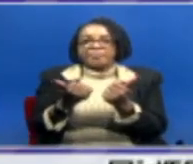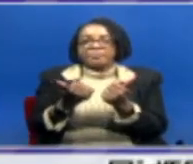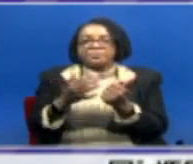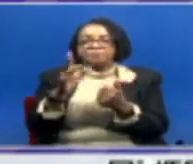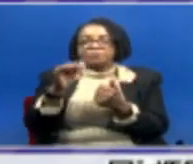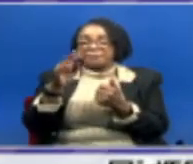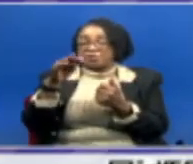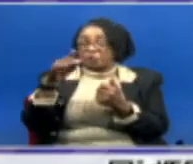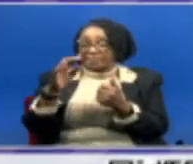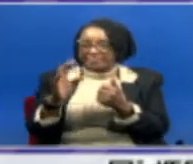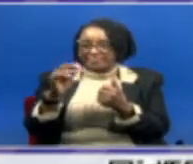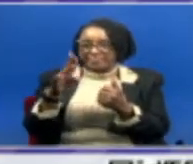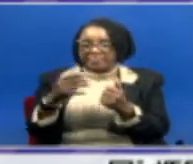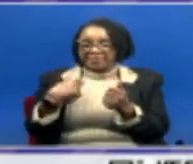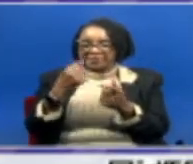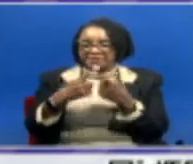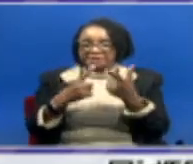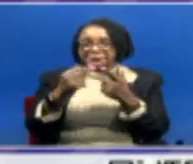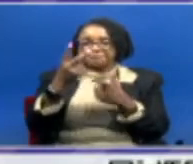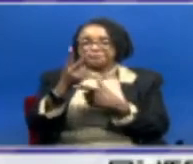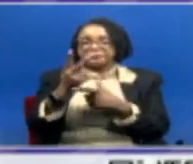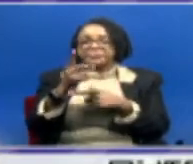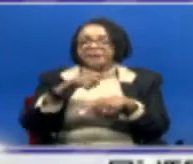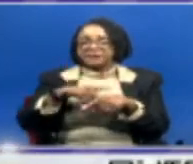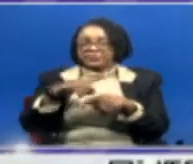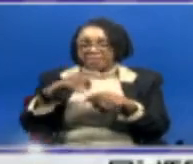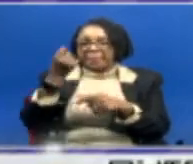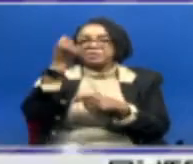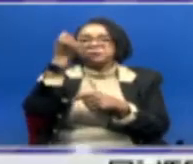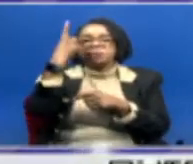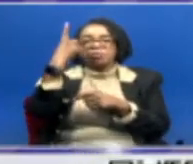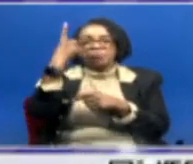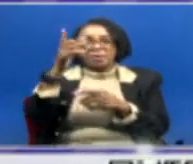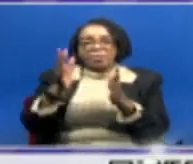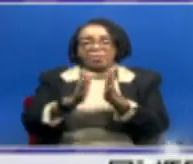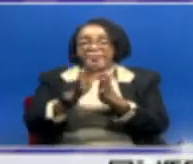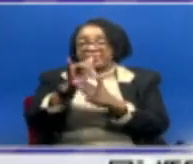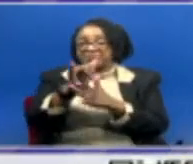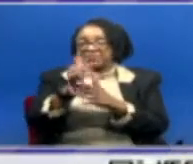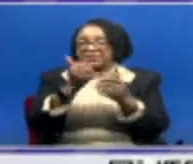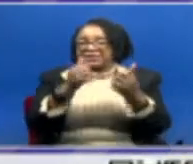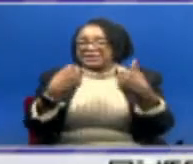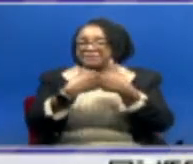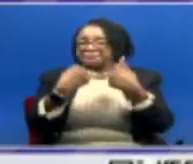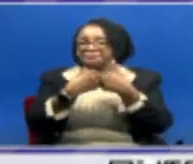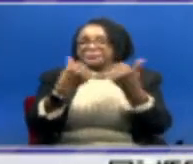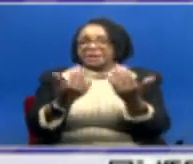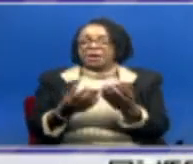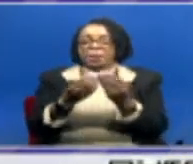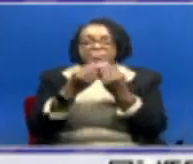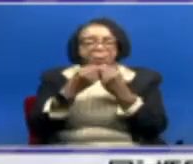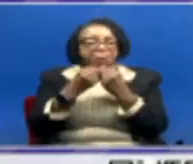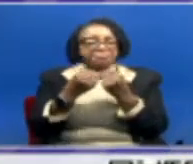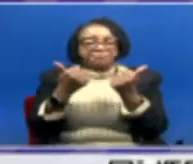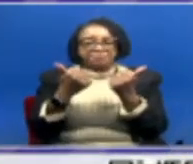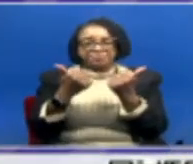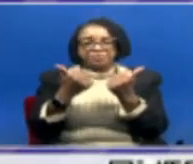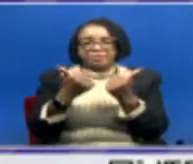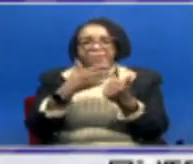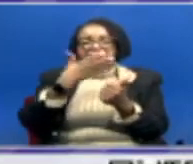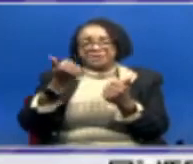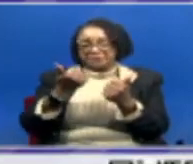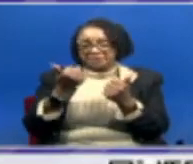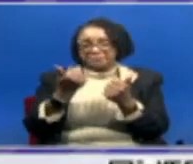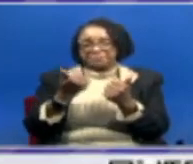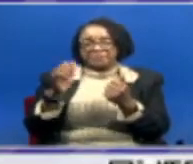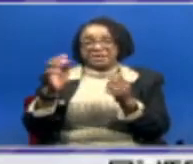Ila miaka miwili baada ya kutambulishwa na rafikie kwenye mchezo huo, Muthee amebobea na kuwa mchezaji mwenye kasi zaidi